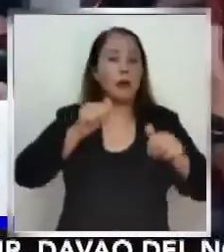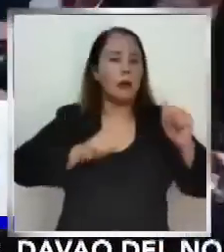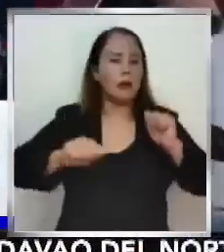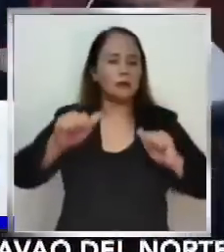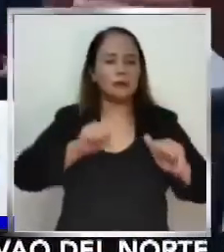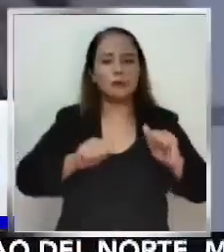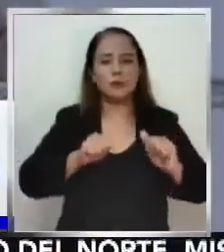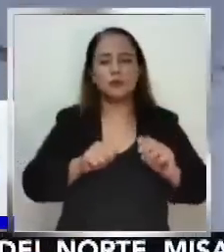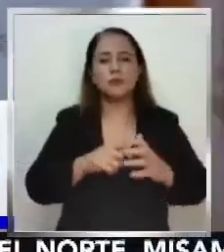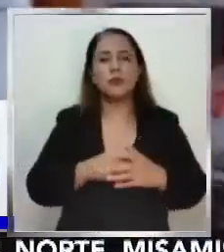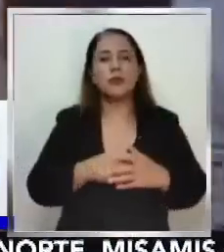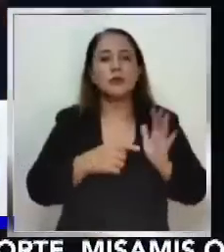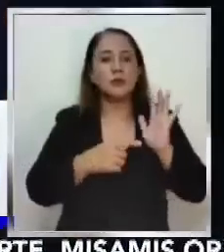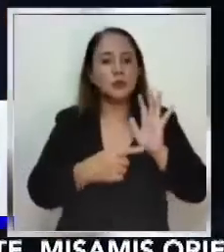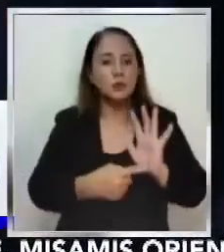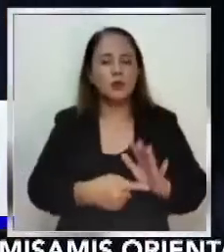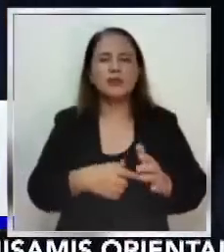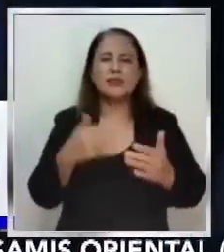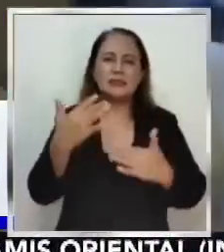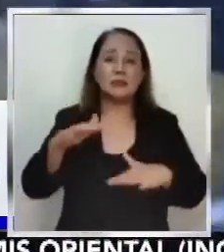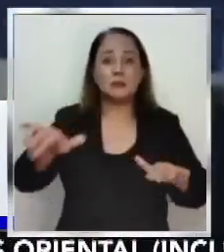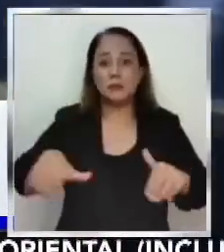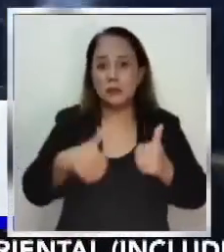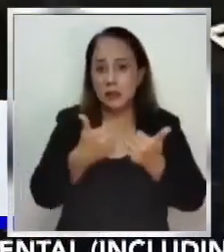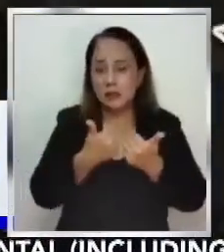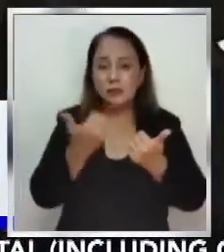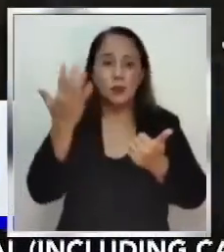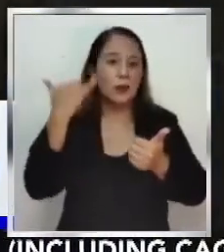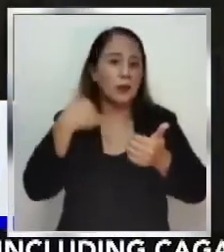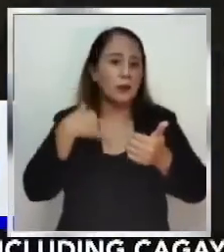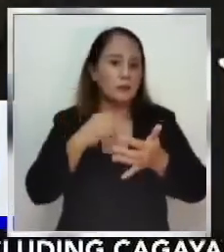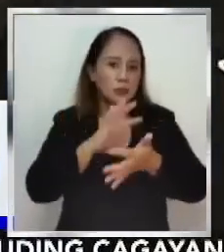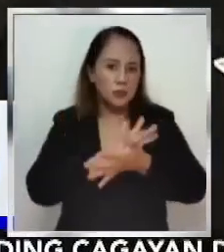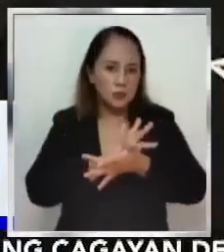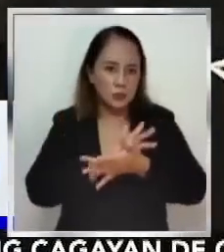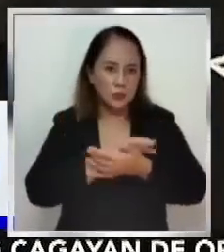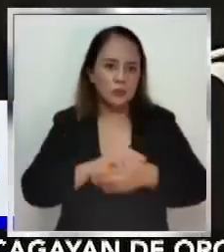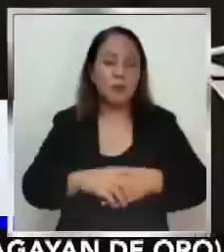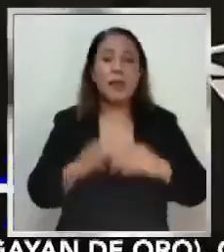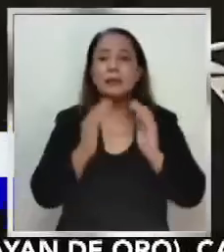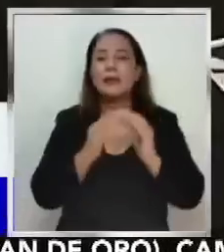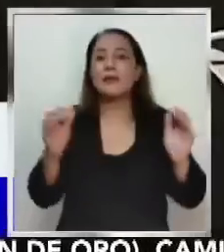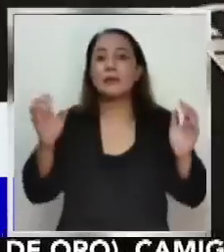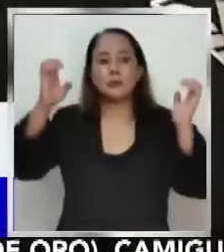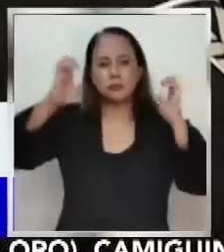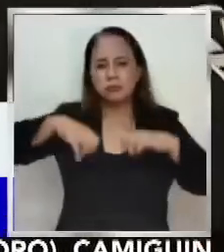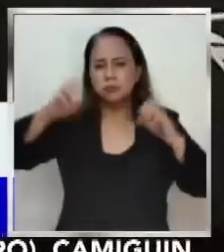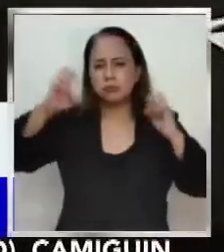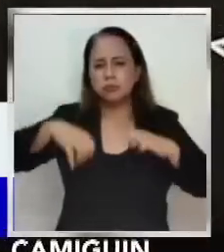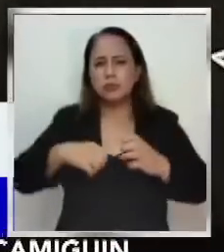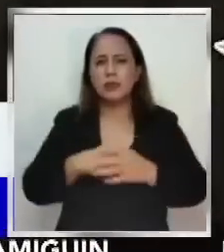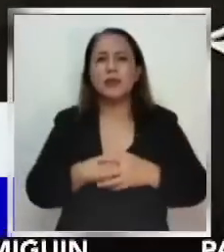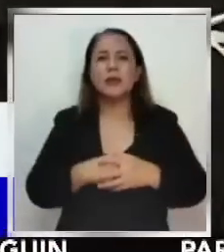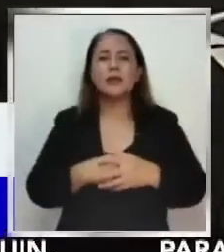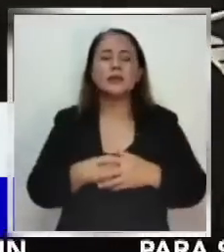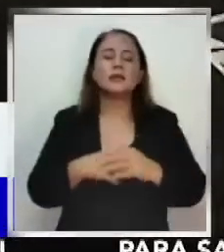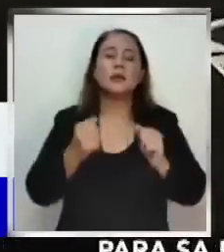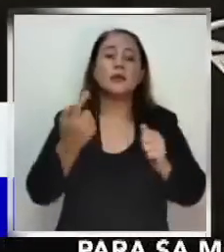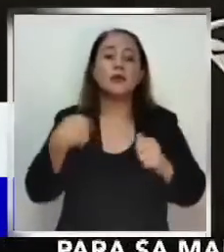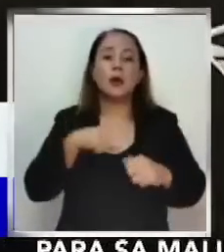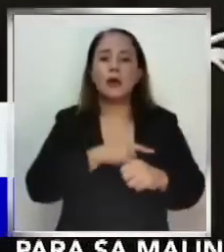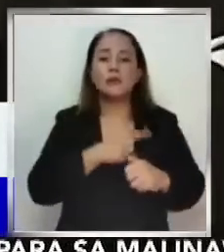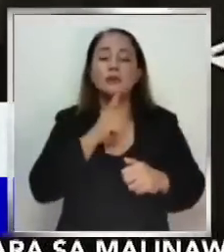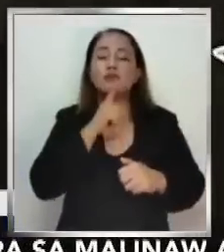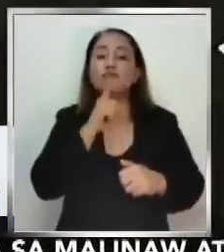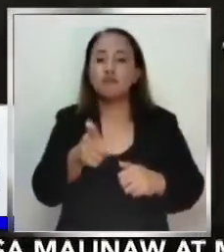sa kabila ng mga limitasyon at challenges buhat ng pandemya. The level of expectation is really scary for us, but I guarantee you